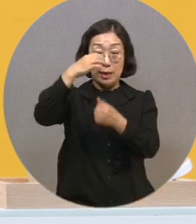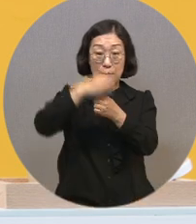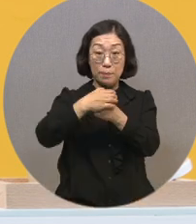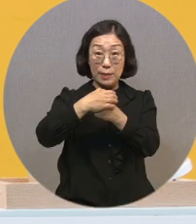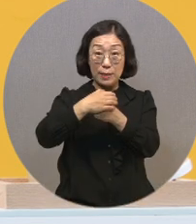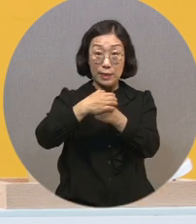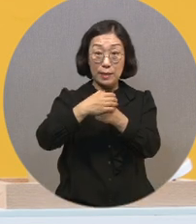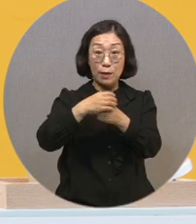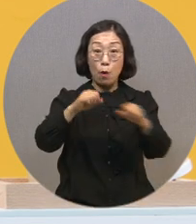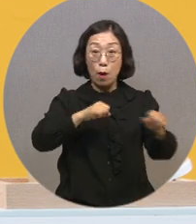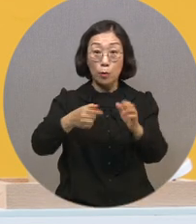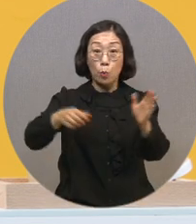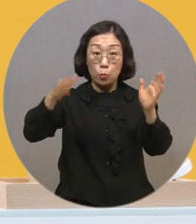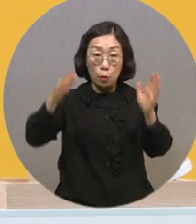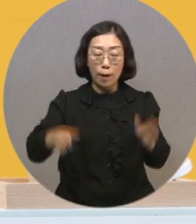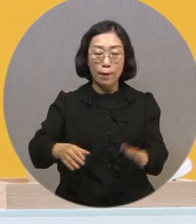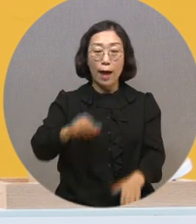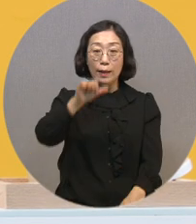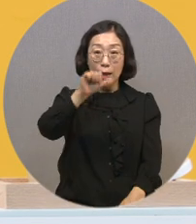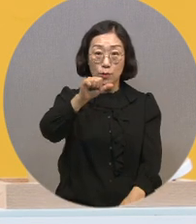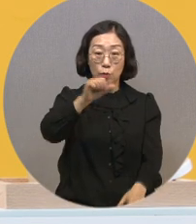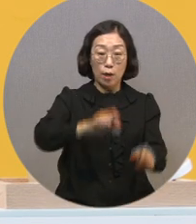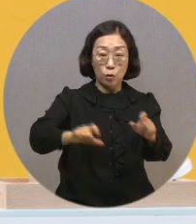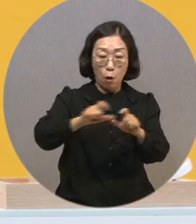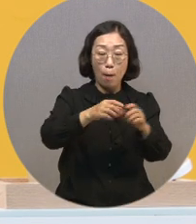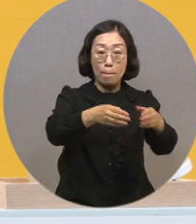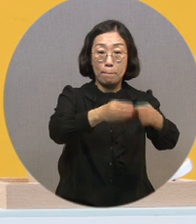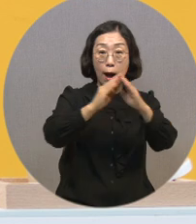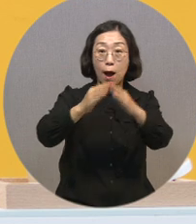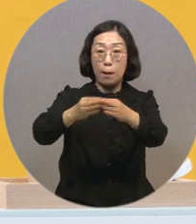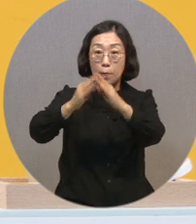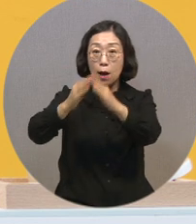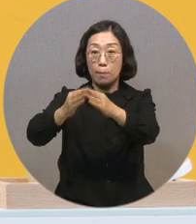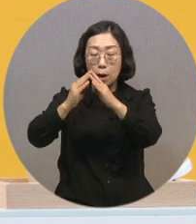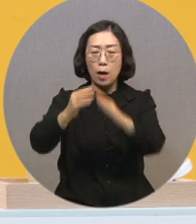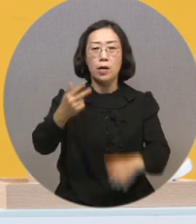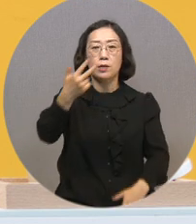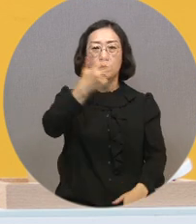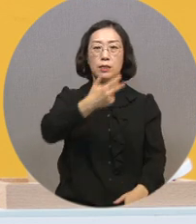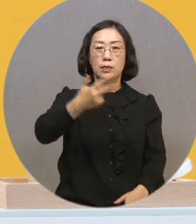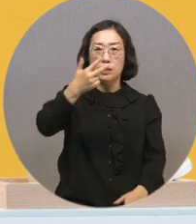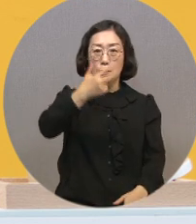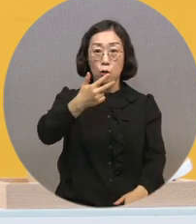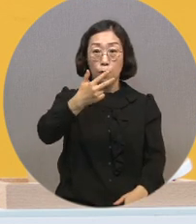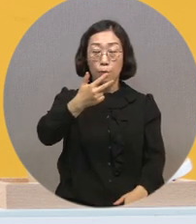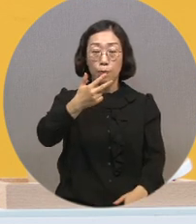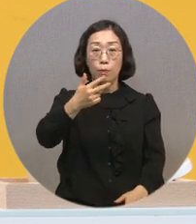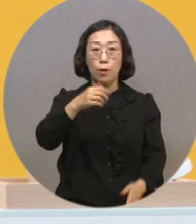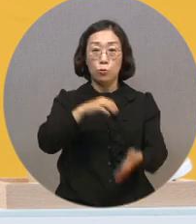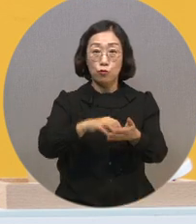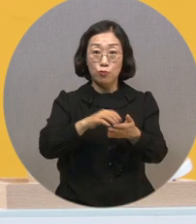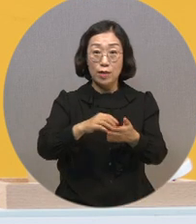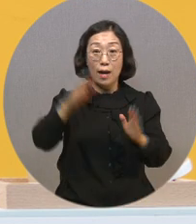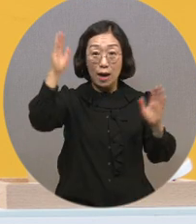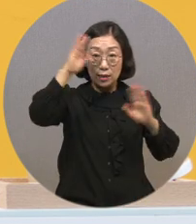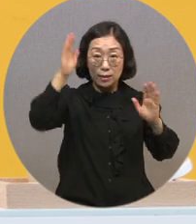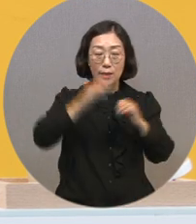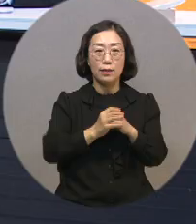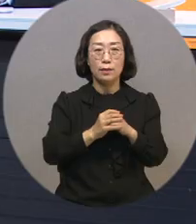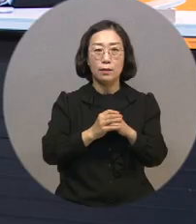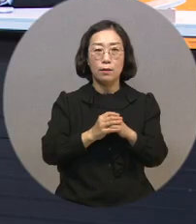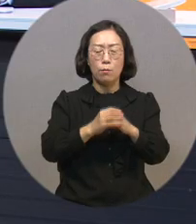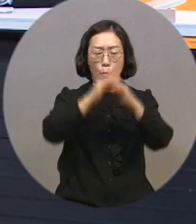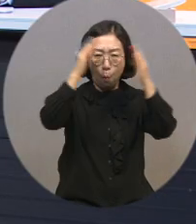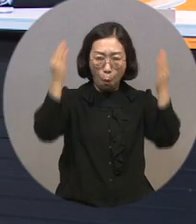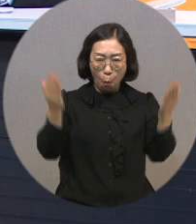동안에 다섯 네. 개 학교를 지어서 7,000명 정도 되는 우리 특수학교 학생들을 전원을 예.